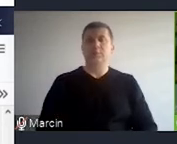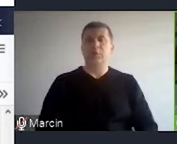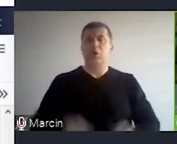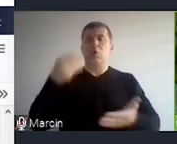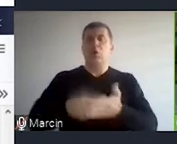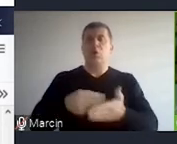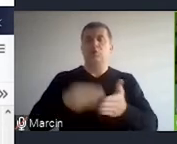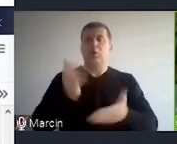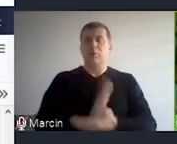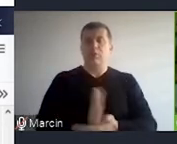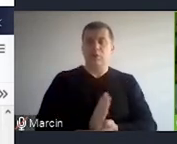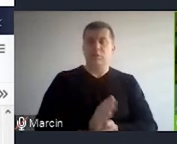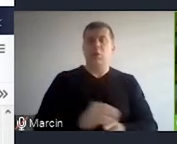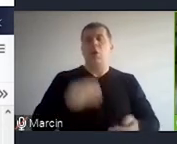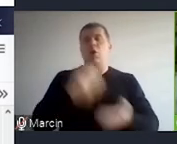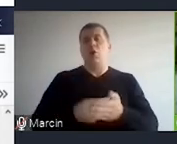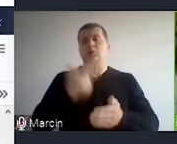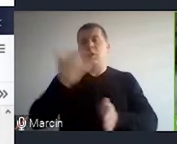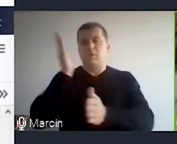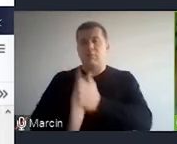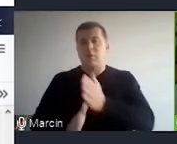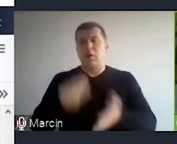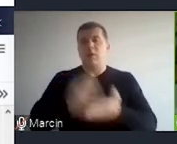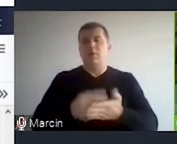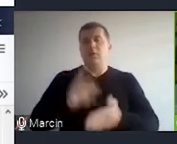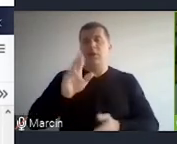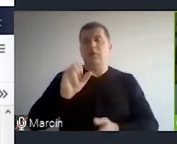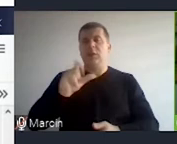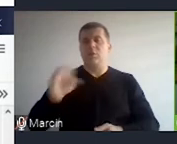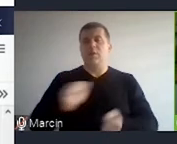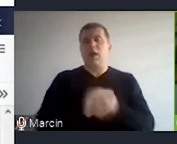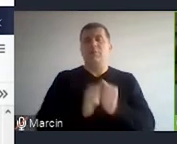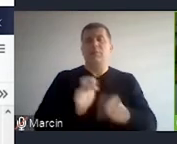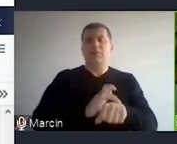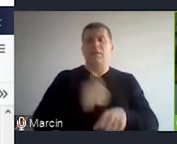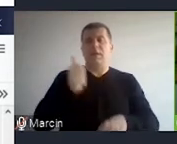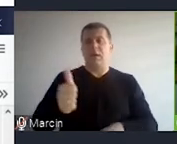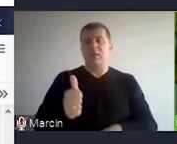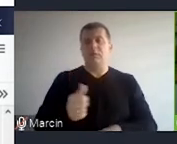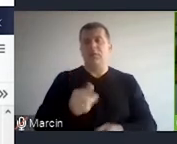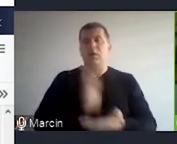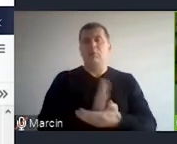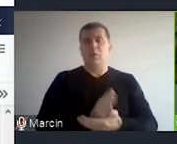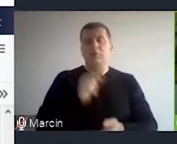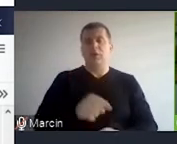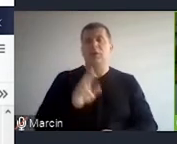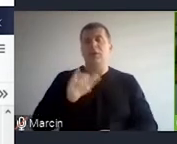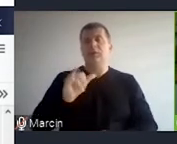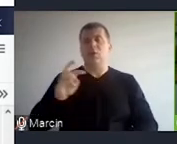Koszty pośrednie, ale i koszty bezpośrednie rozliczane kwotą ryczałtową albo stawką jednostkową, no a pośrednie stawką